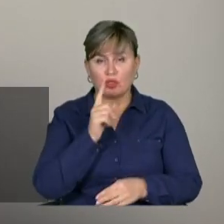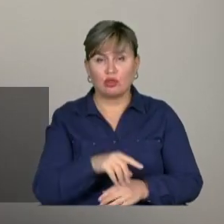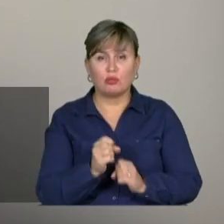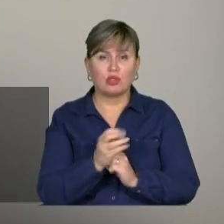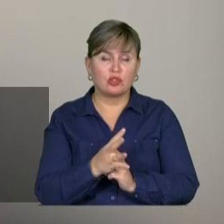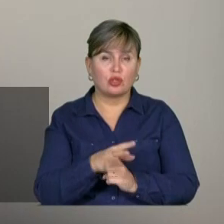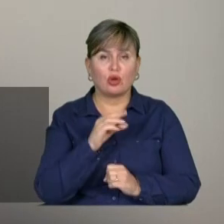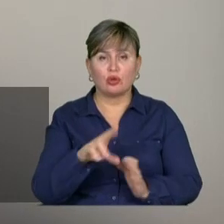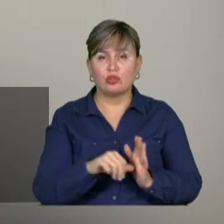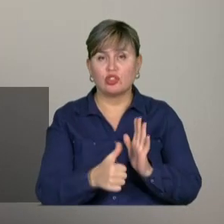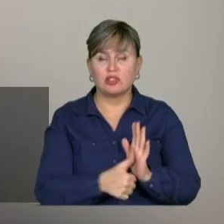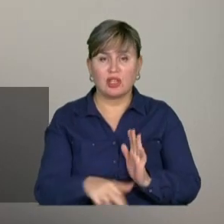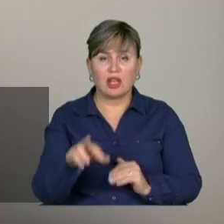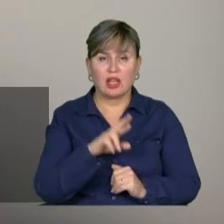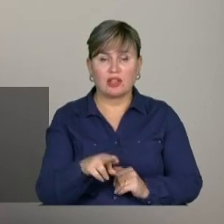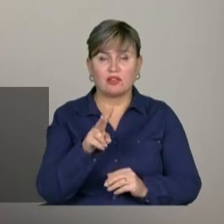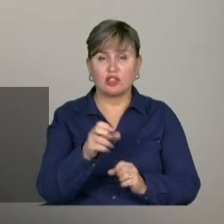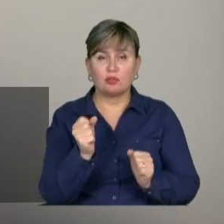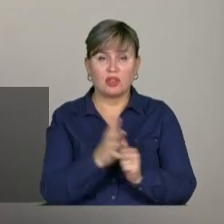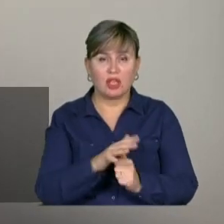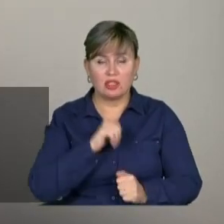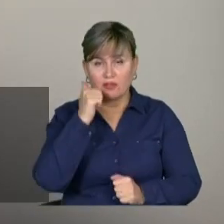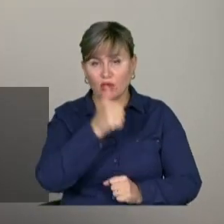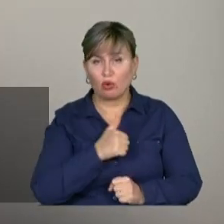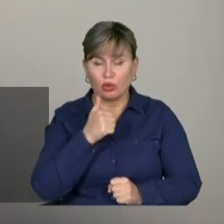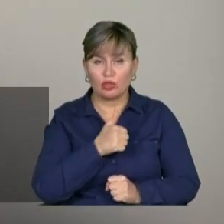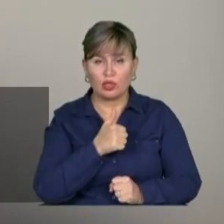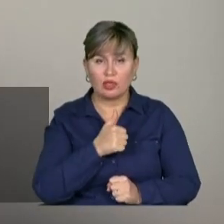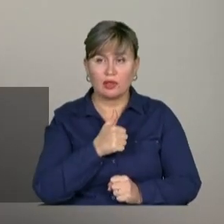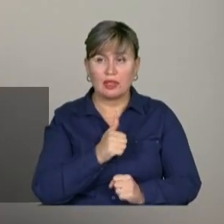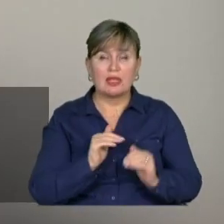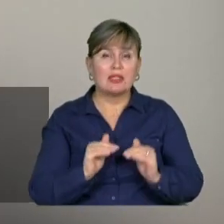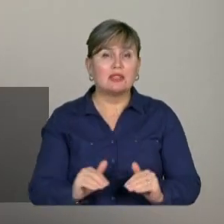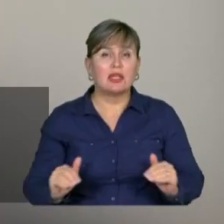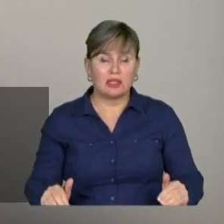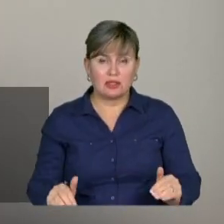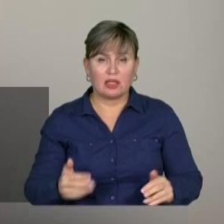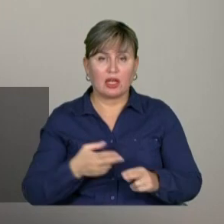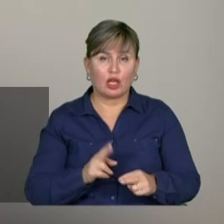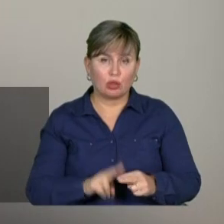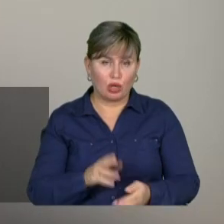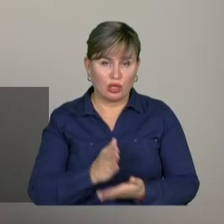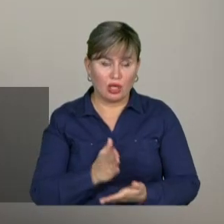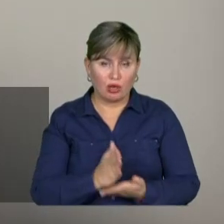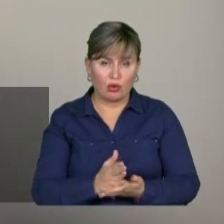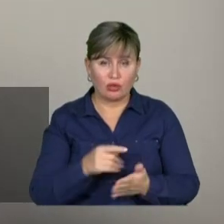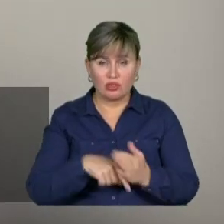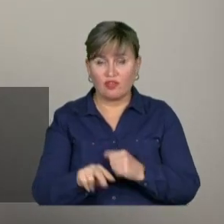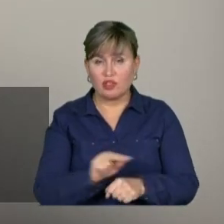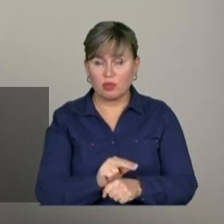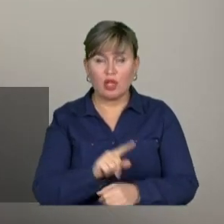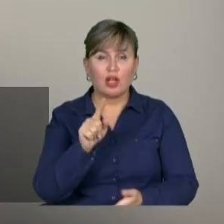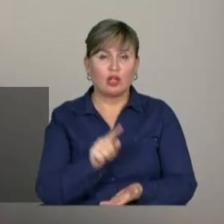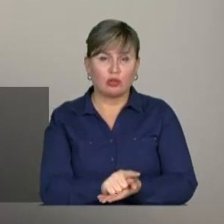14 от 16 января 2015 года, дети, которые находятся на патронатном воспитании,